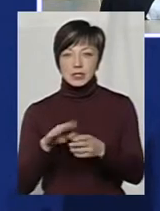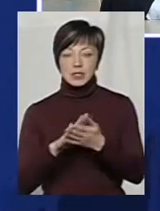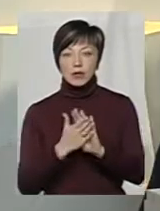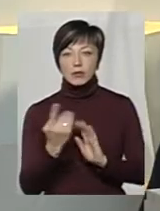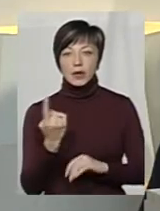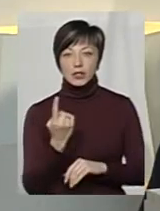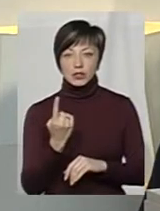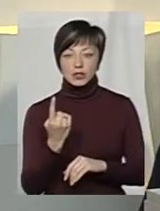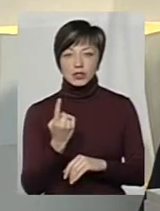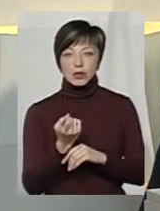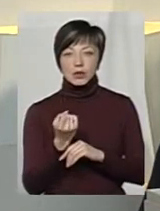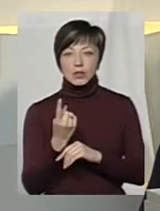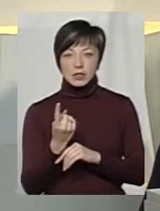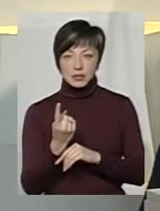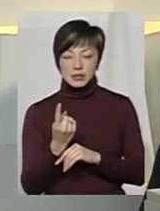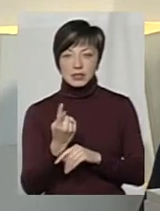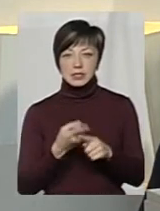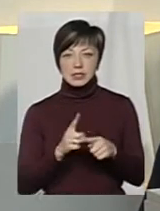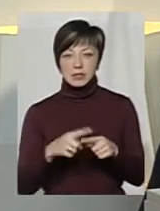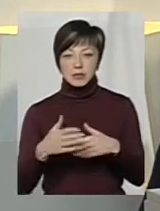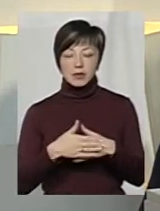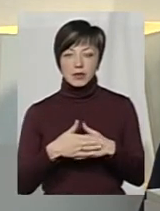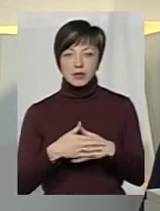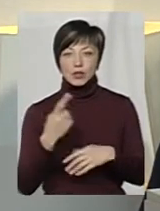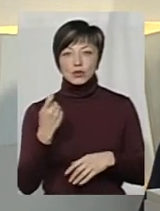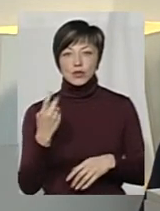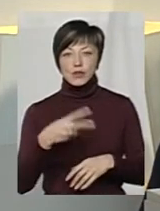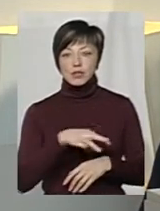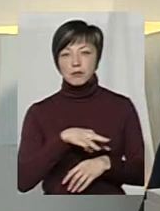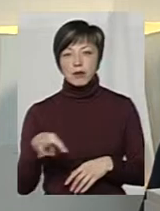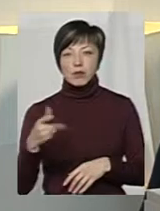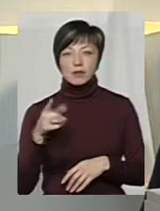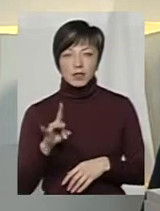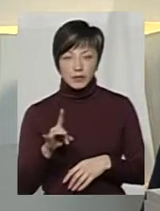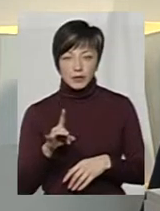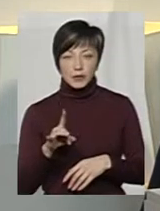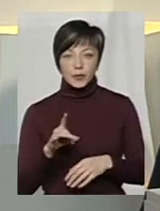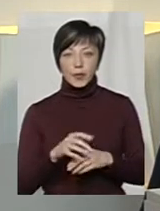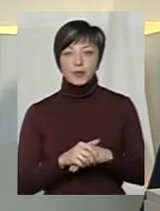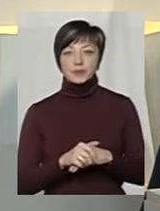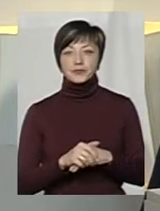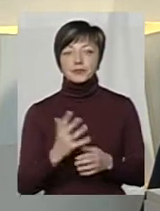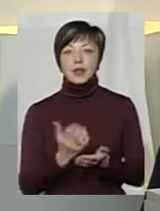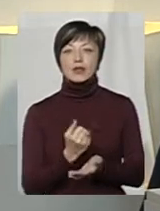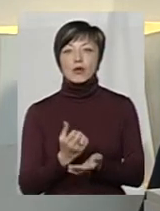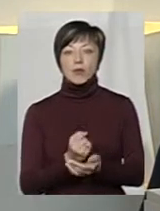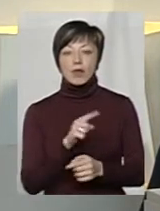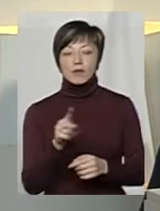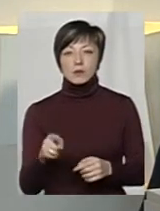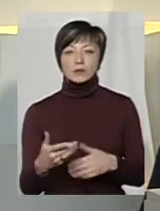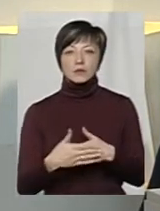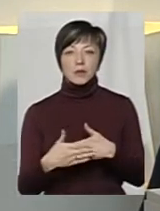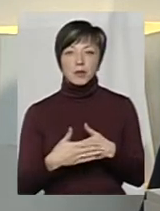на 1.11 це десь порядка там 120 мільйонів гривень. Заробили вони